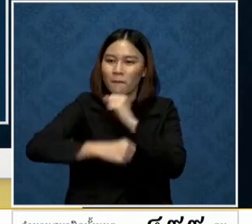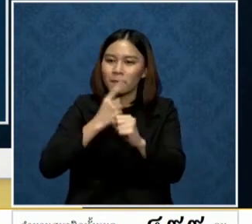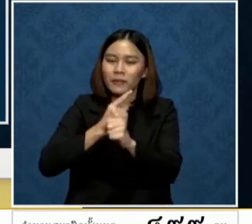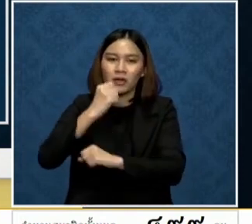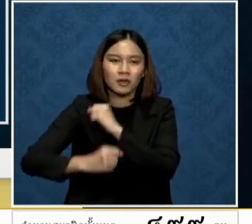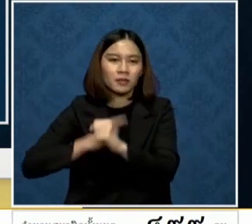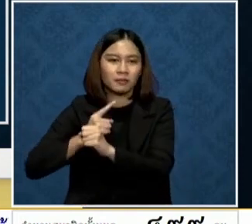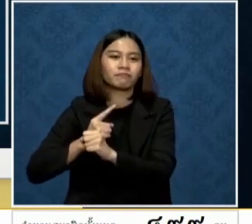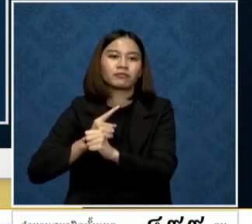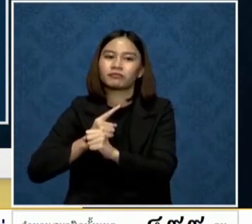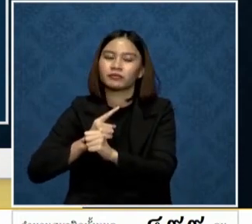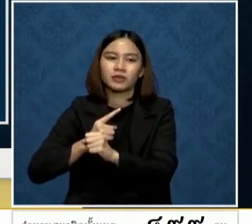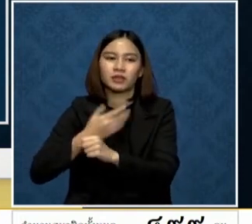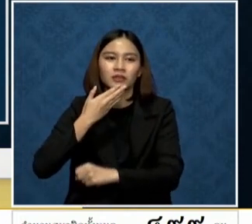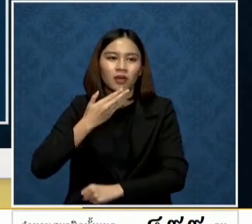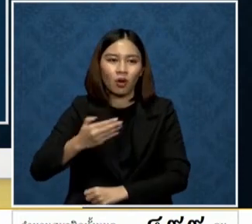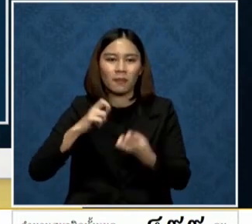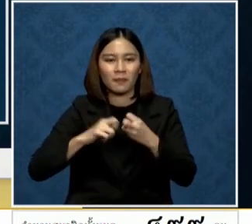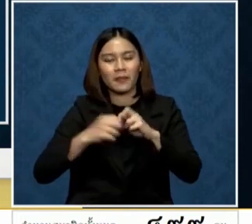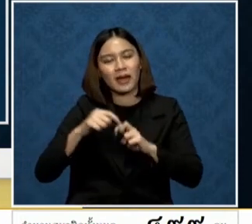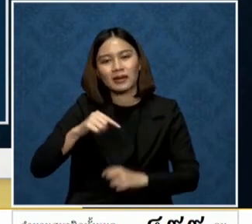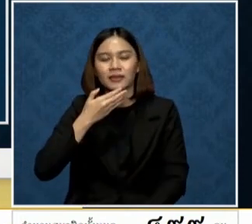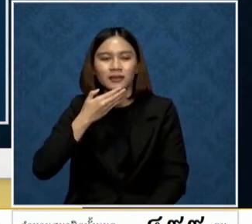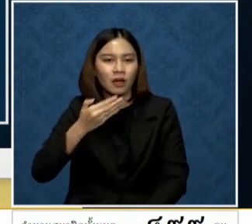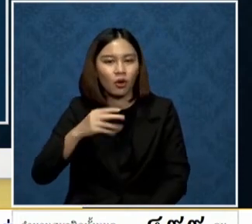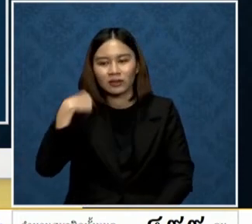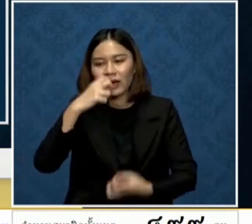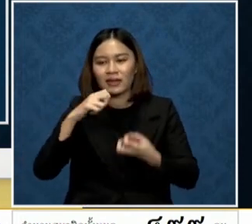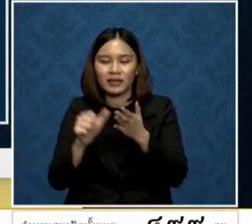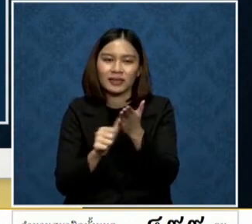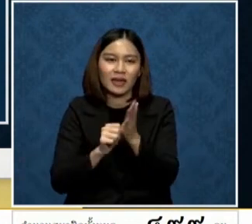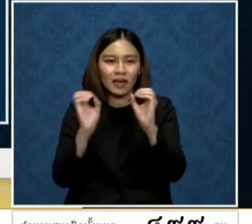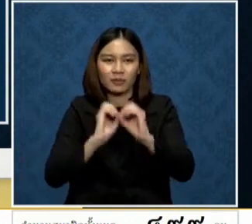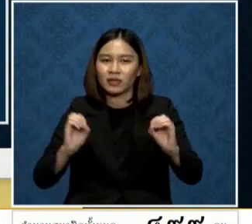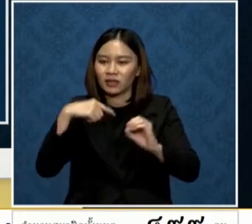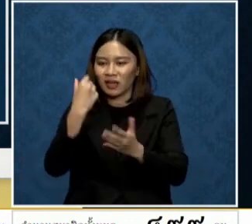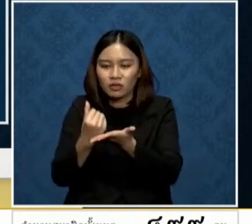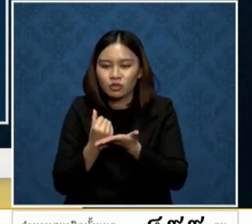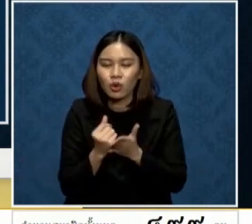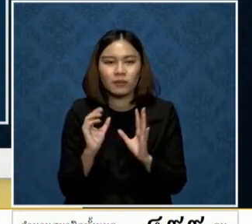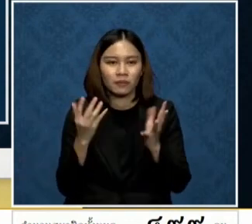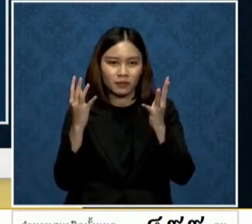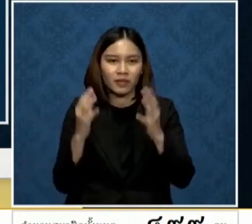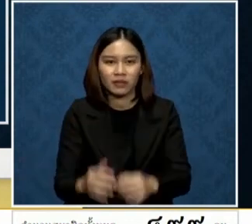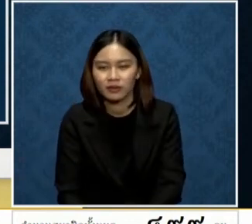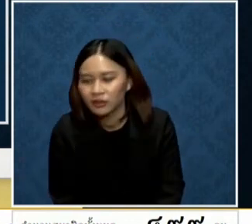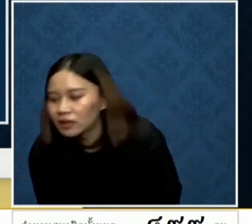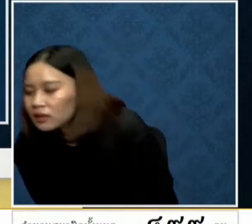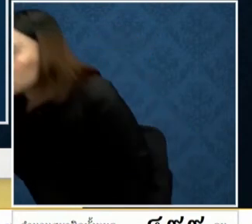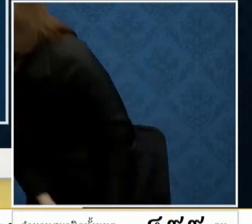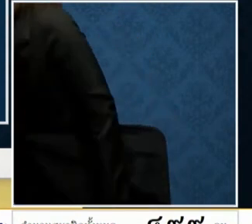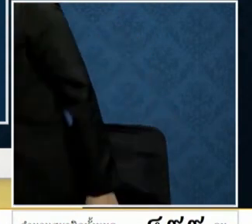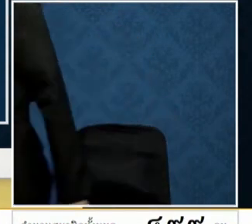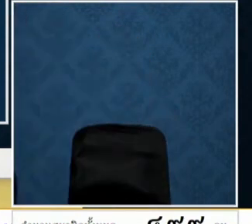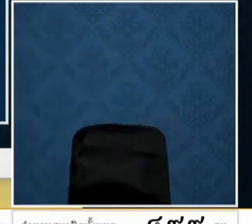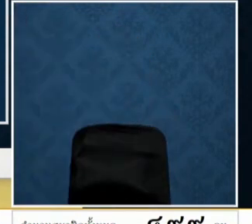และหลายปีที่ผ่านมาปัญหานี้ก็เป็นตลอดมาไม่มีใครแก้ไขไม่ได้มีใครช่วยแก้ปัญหาให้มันหายไปได้คุณจะมีความสุข